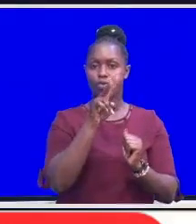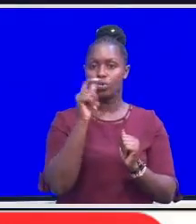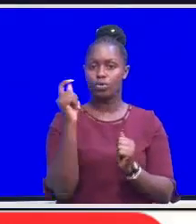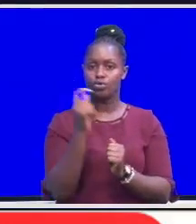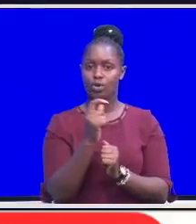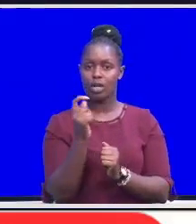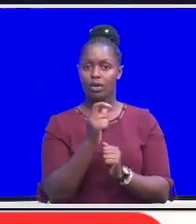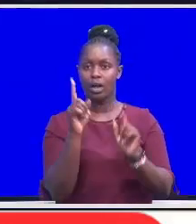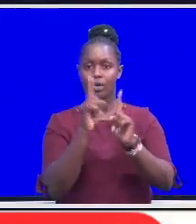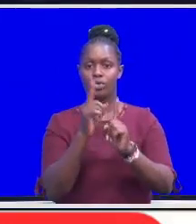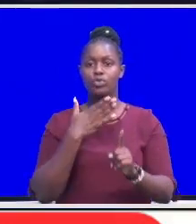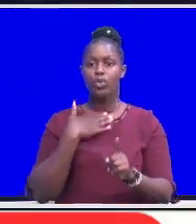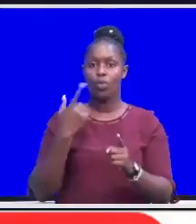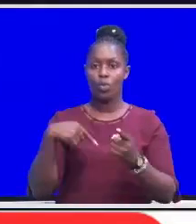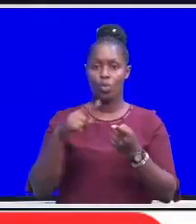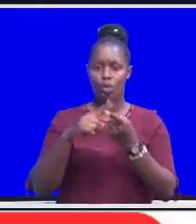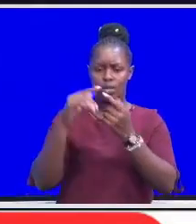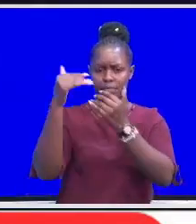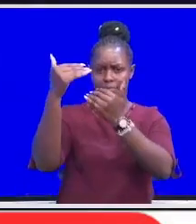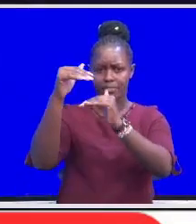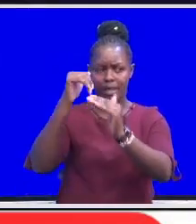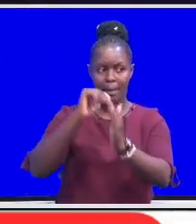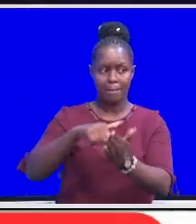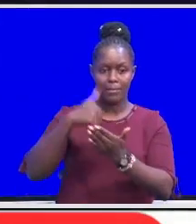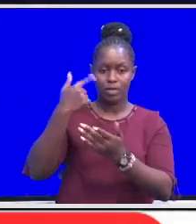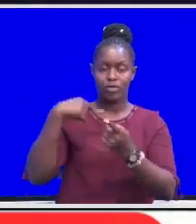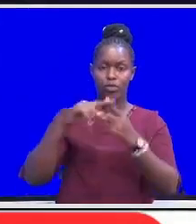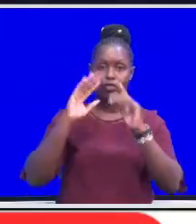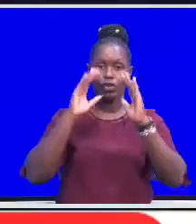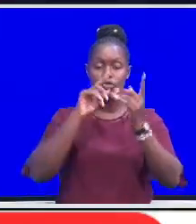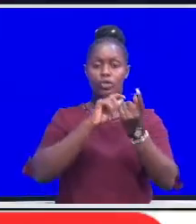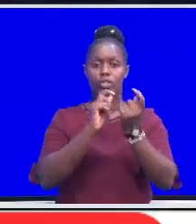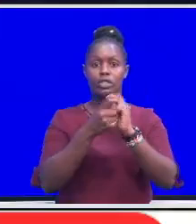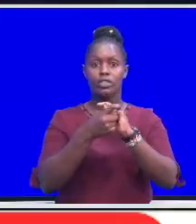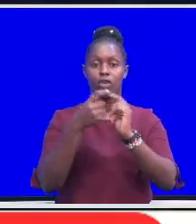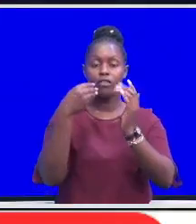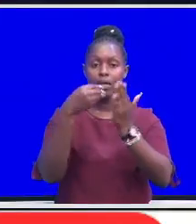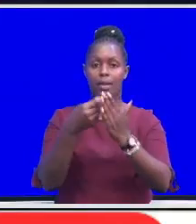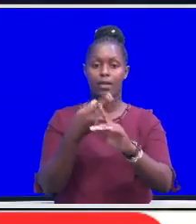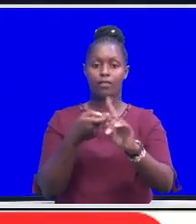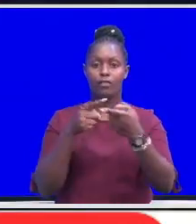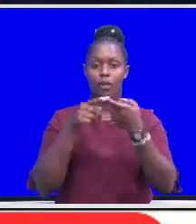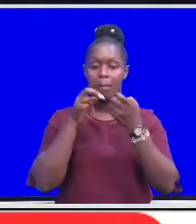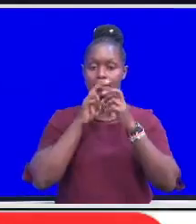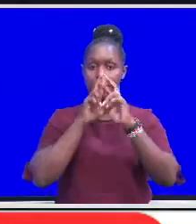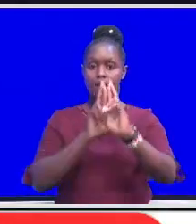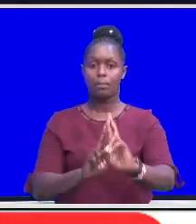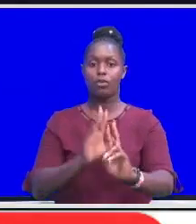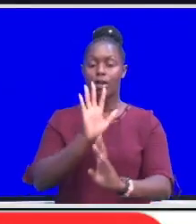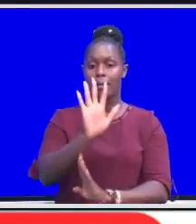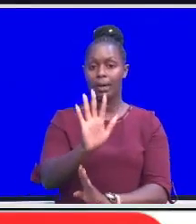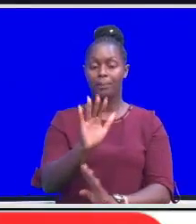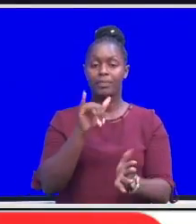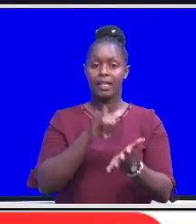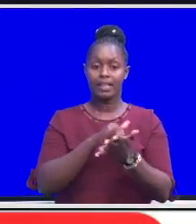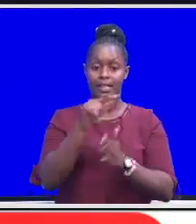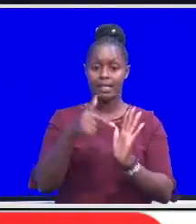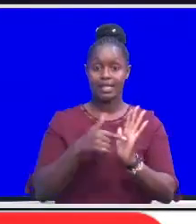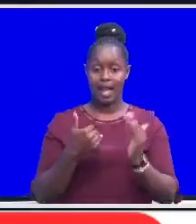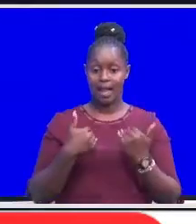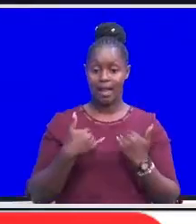na kumtaka mdhibiti wa bajeti kuzingatia kiwango cha ubadilishaji wa fedha katika ripoti zake kwa kuwa kimekuwa kikipanda